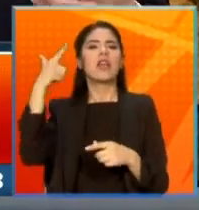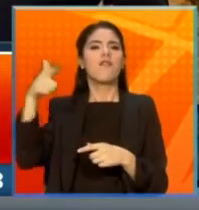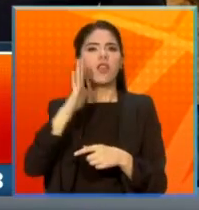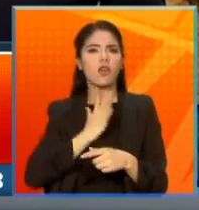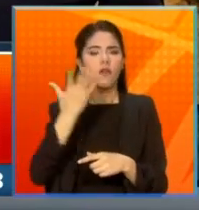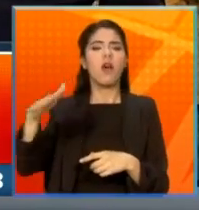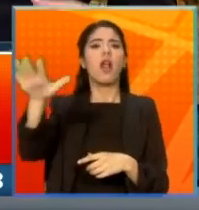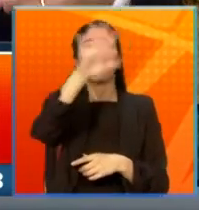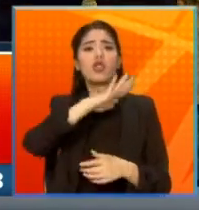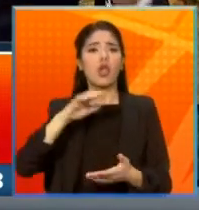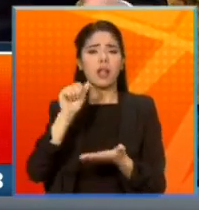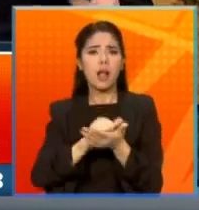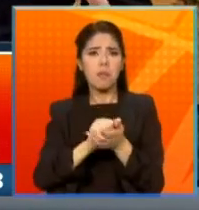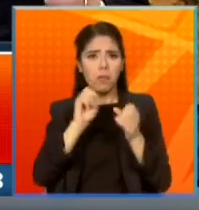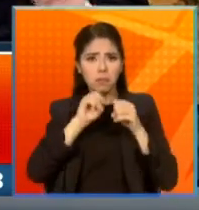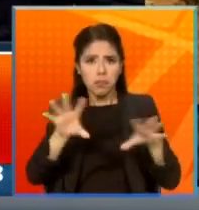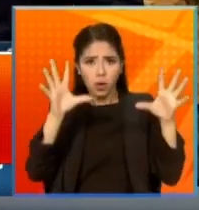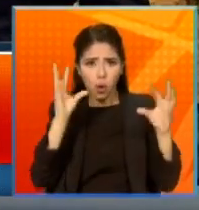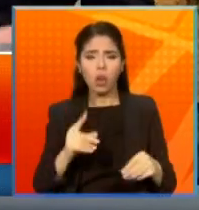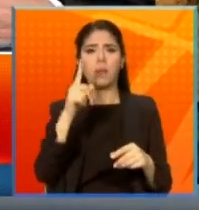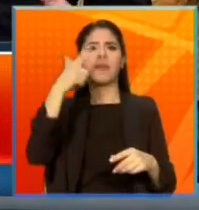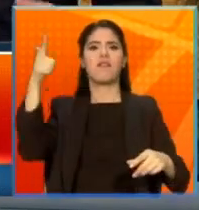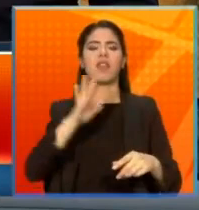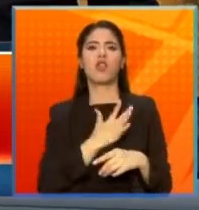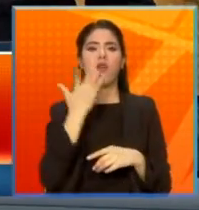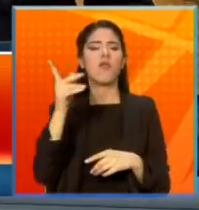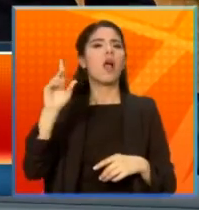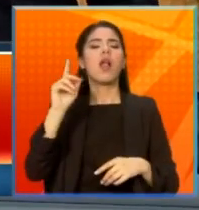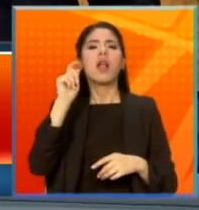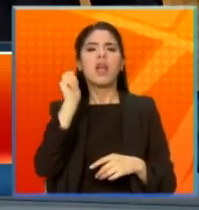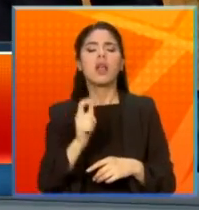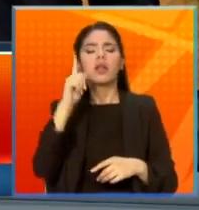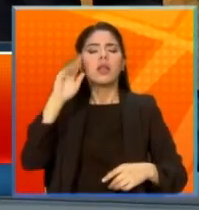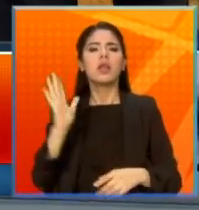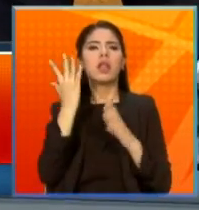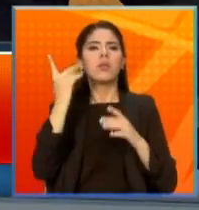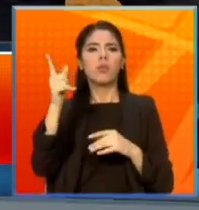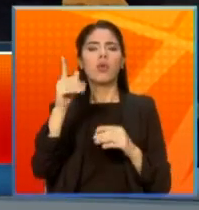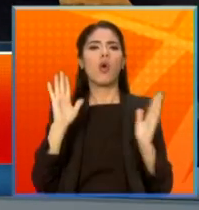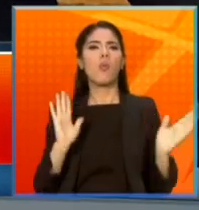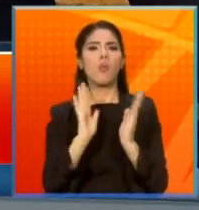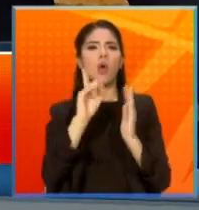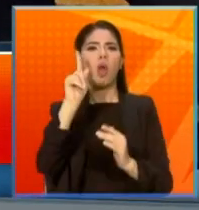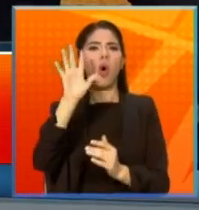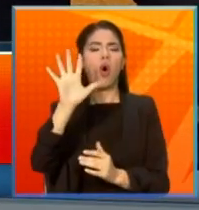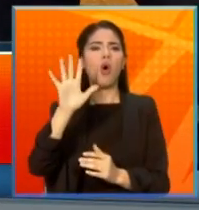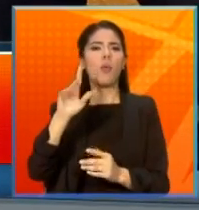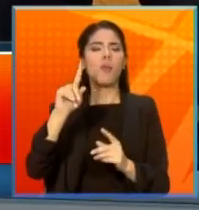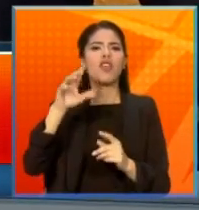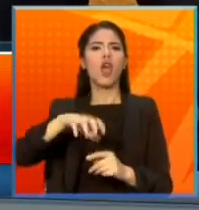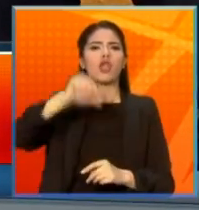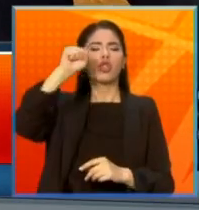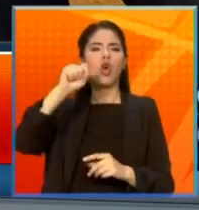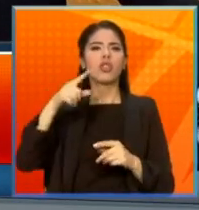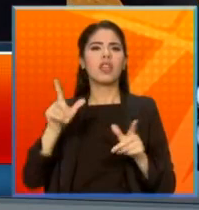bugün sosyal medyaya düşen ve hızla yayılan bir görüntü var ki gerçekten inanılmaz. Muhaliflere ait 15 tonluk zırhlı